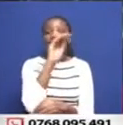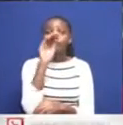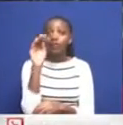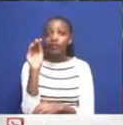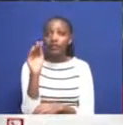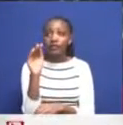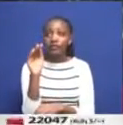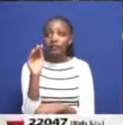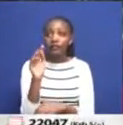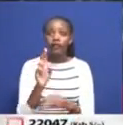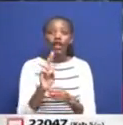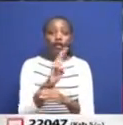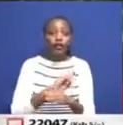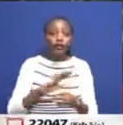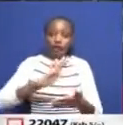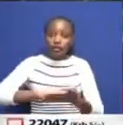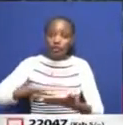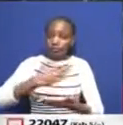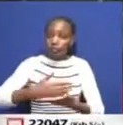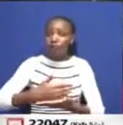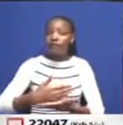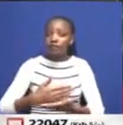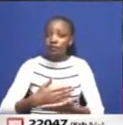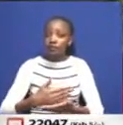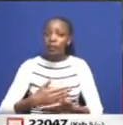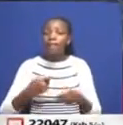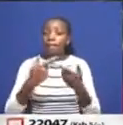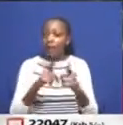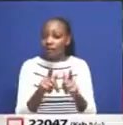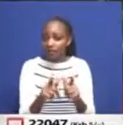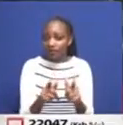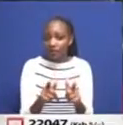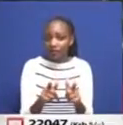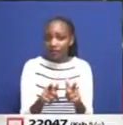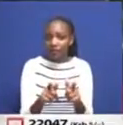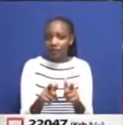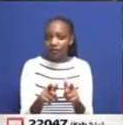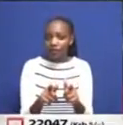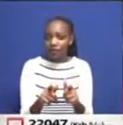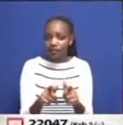okay, watumie tu kompyuta zao hizo, lakini wawe